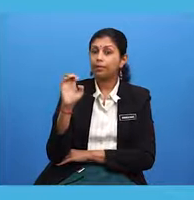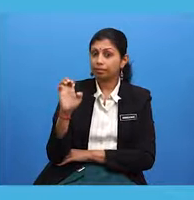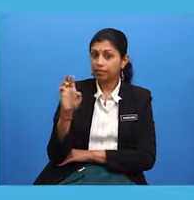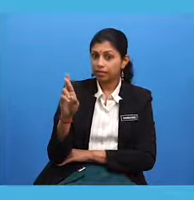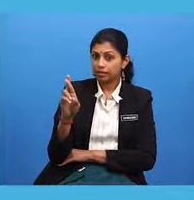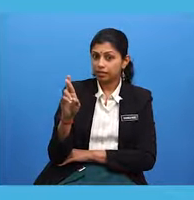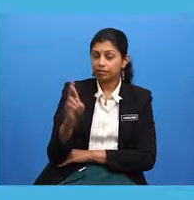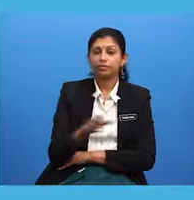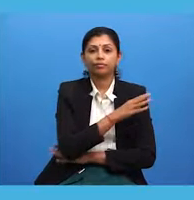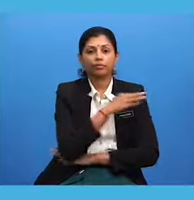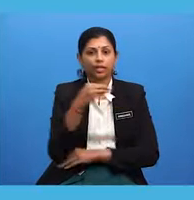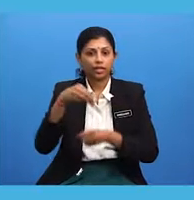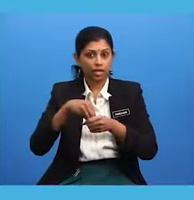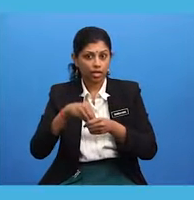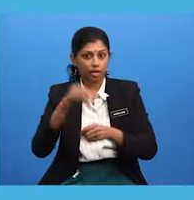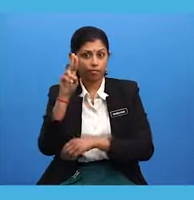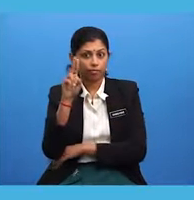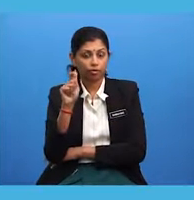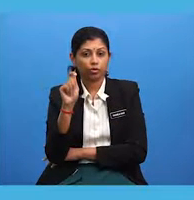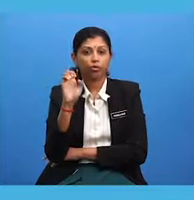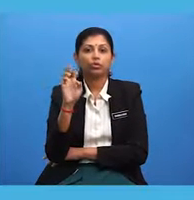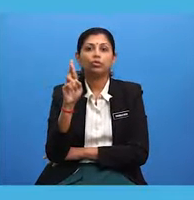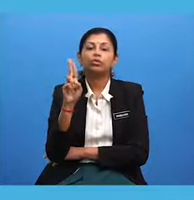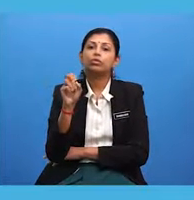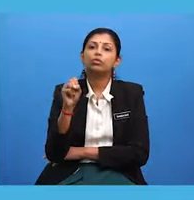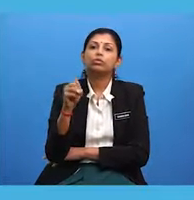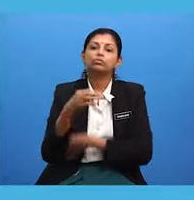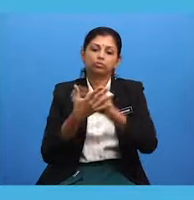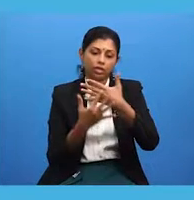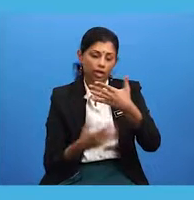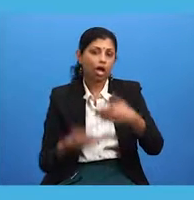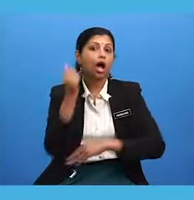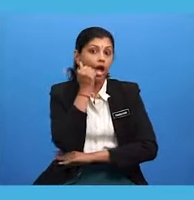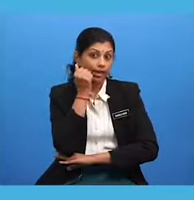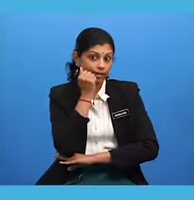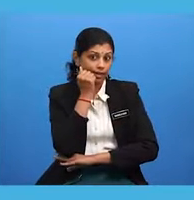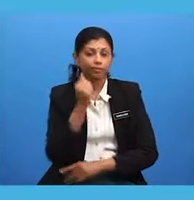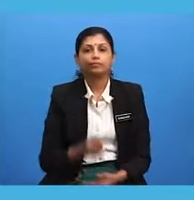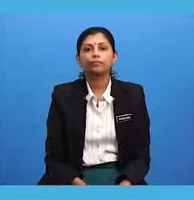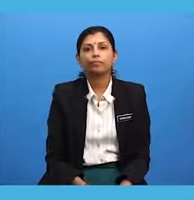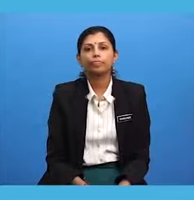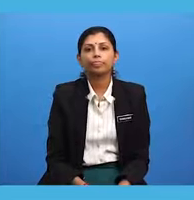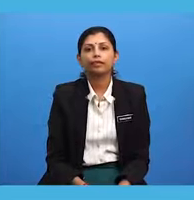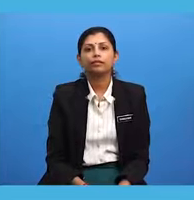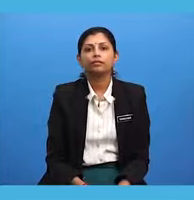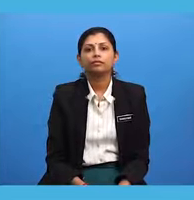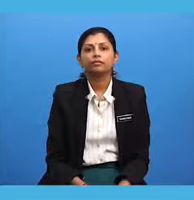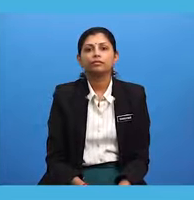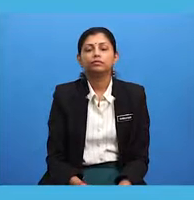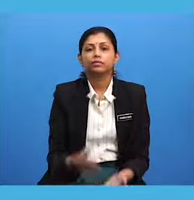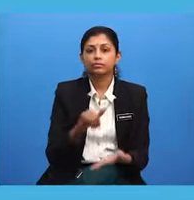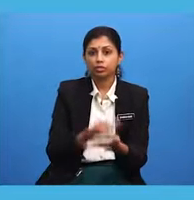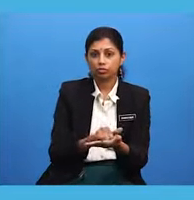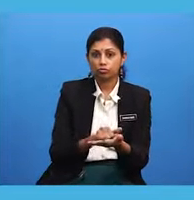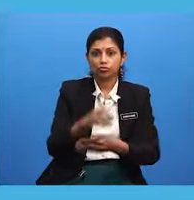dalam uterus berlakunya haid. Manakala pada hari